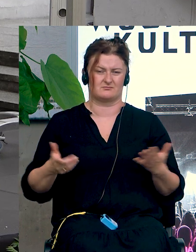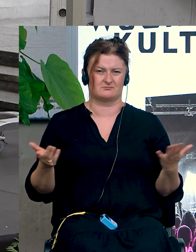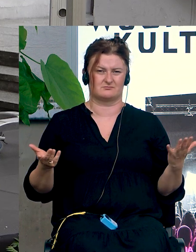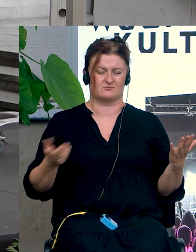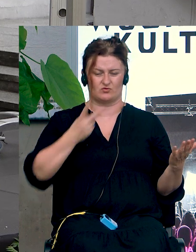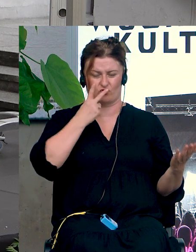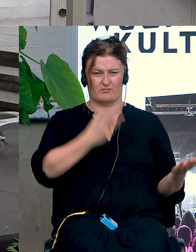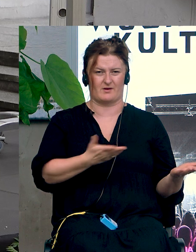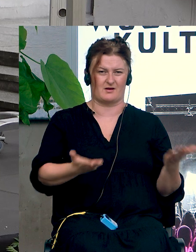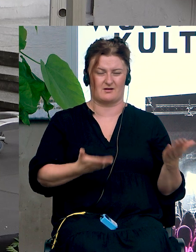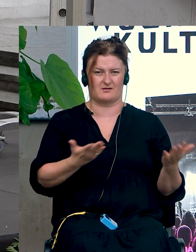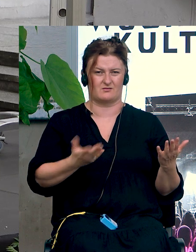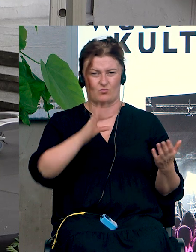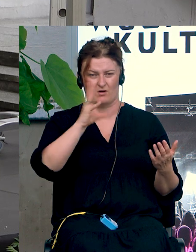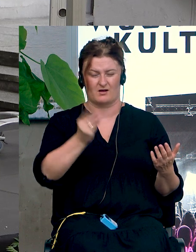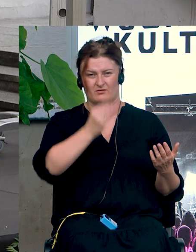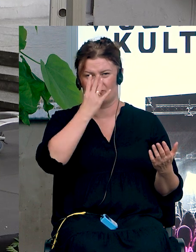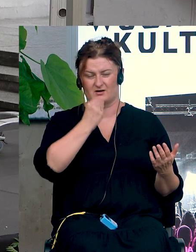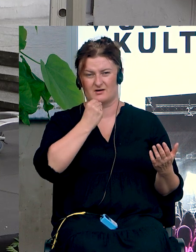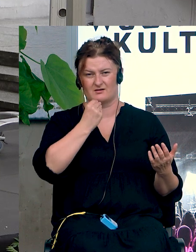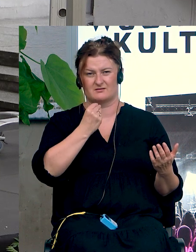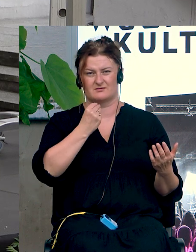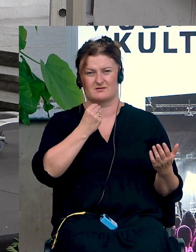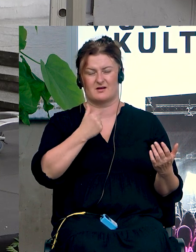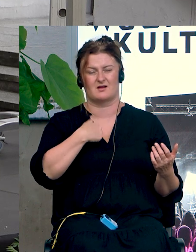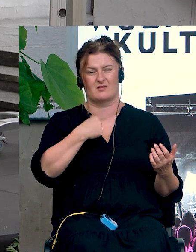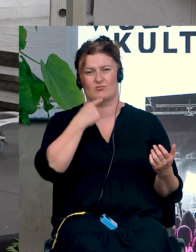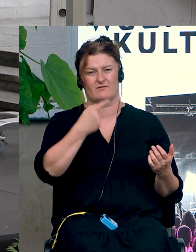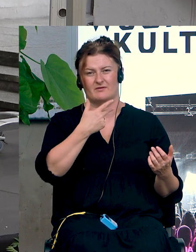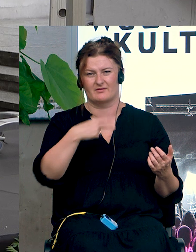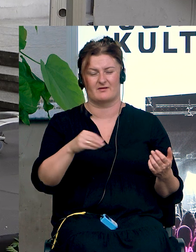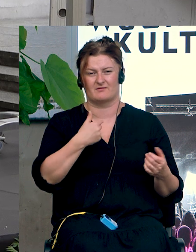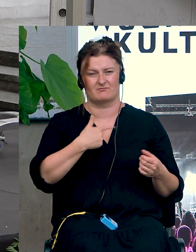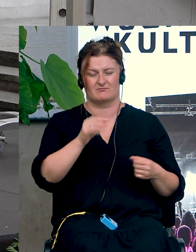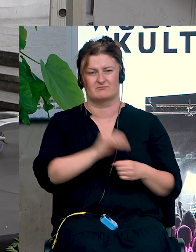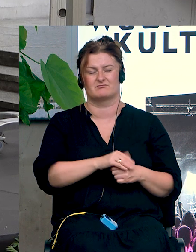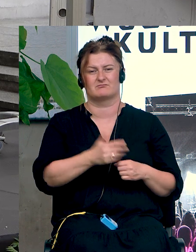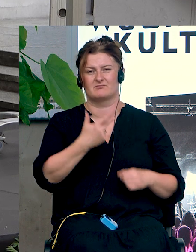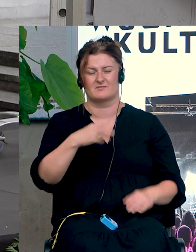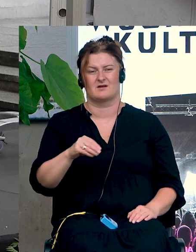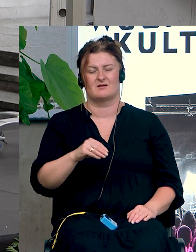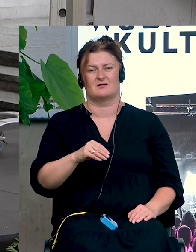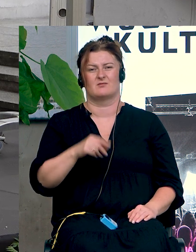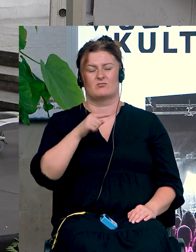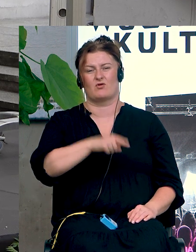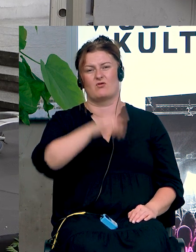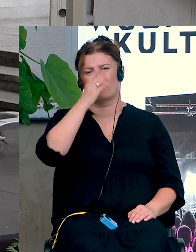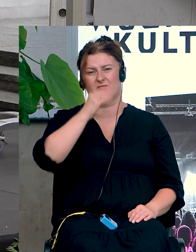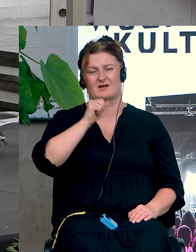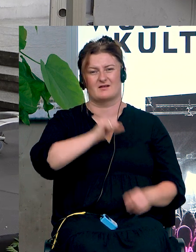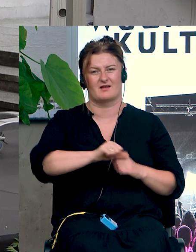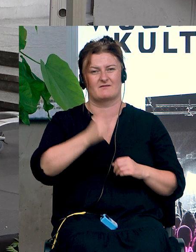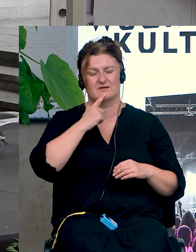кит, шапочка. Кажу, сорі, ні. А чого? Я кажу, того, що ці ілюстрації наповнені страхом і болем, а